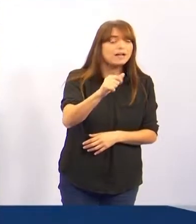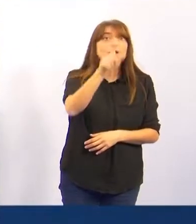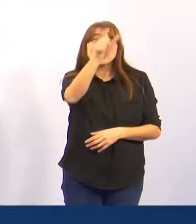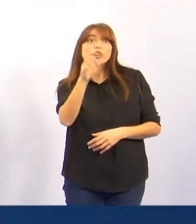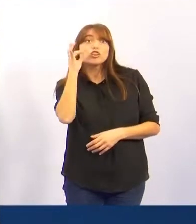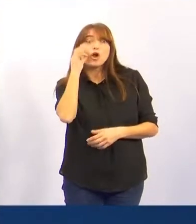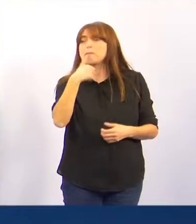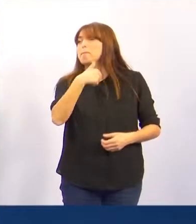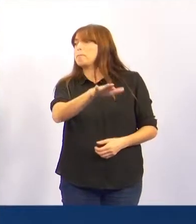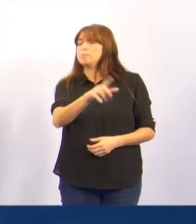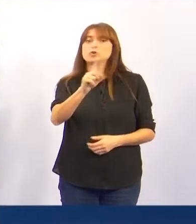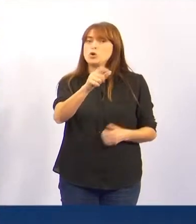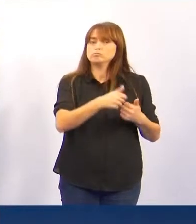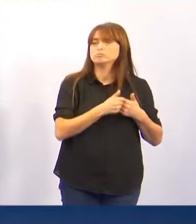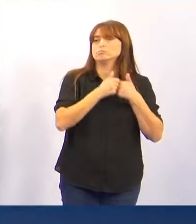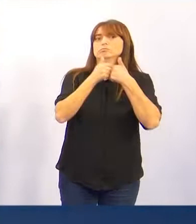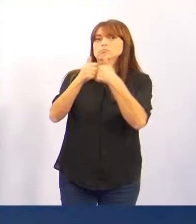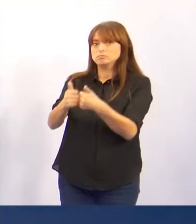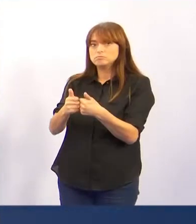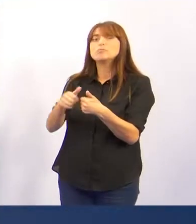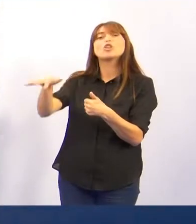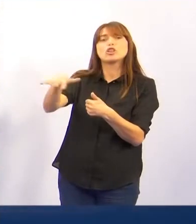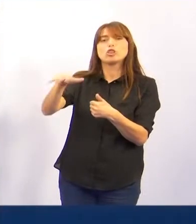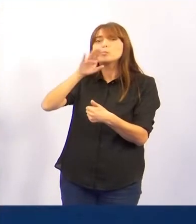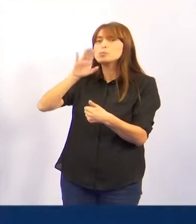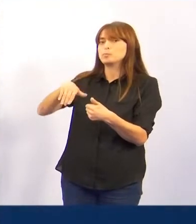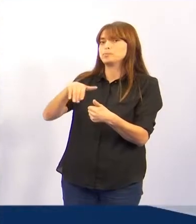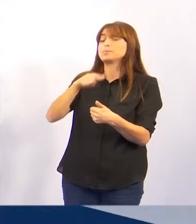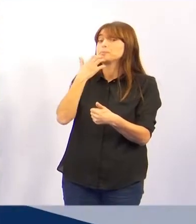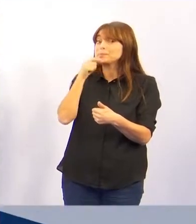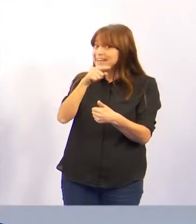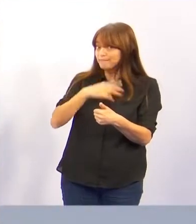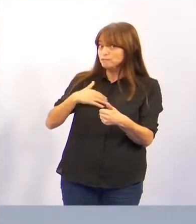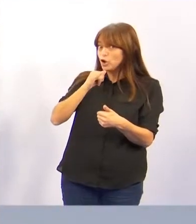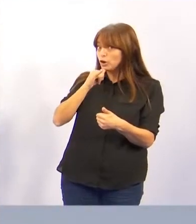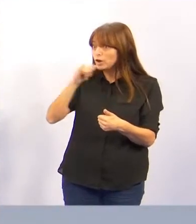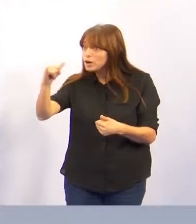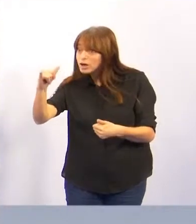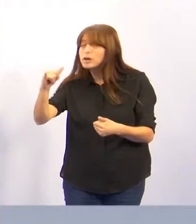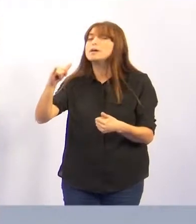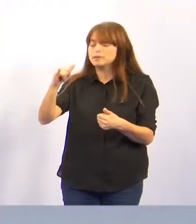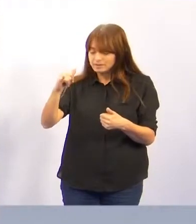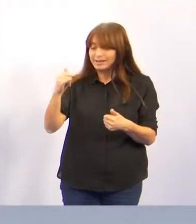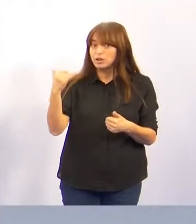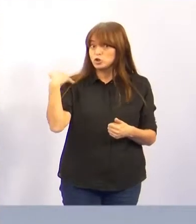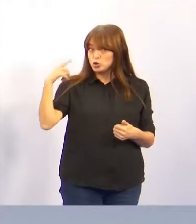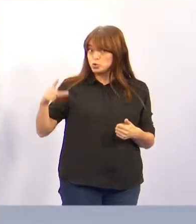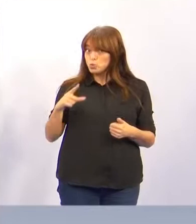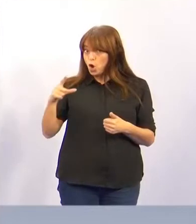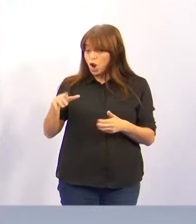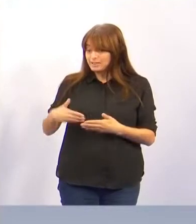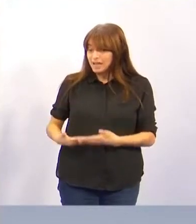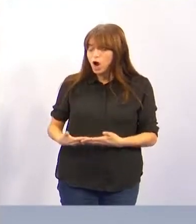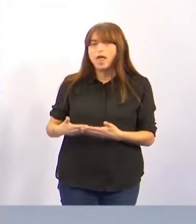dona finalment decideix presentar una denúncia, tindrà des del juliol d'aquest any l'acompanyament d'un lletrat des